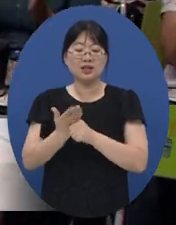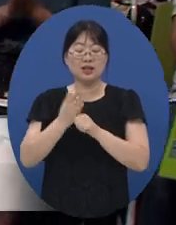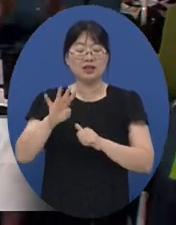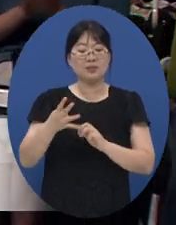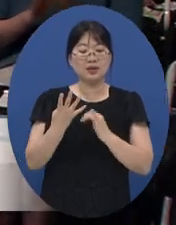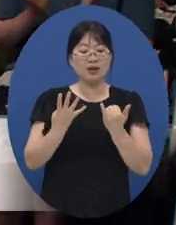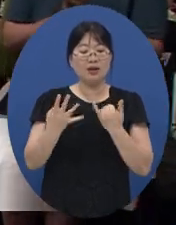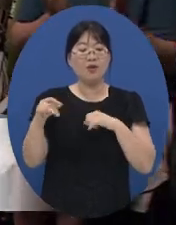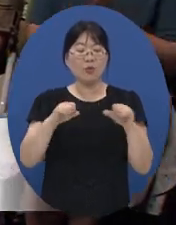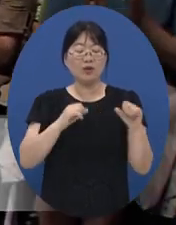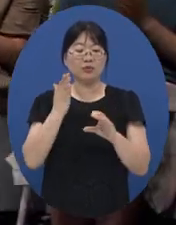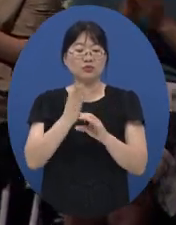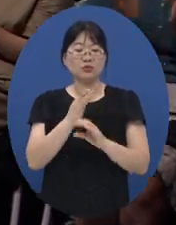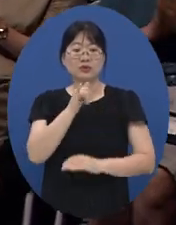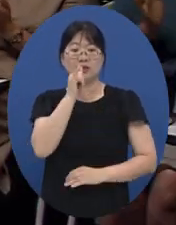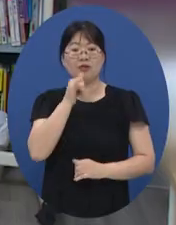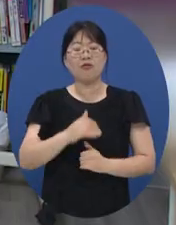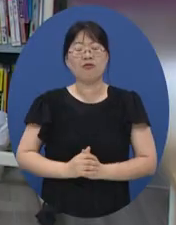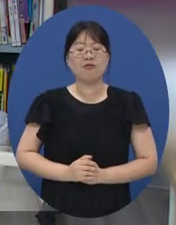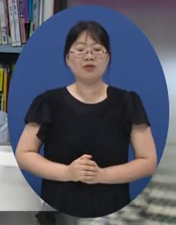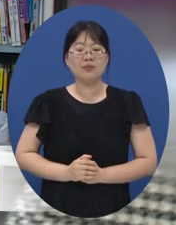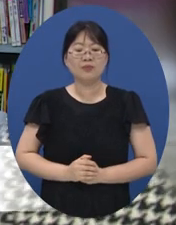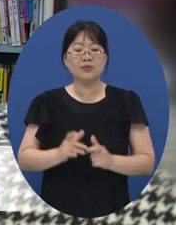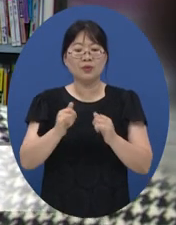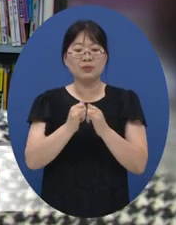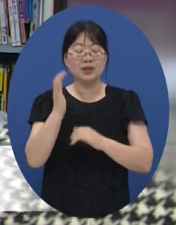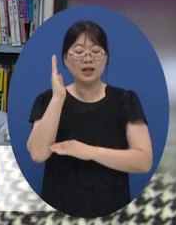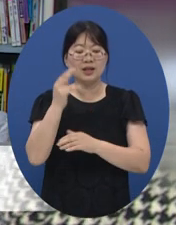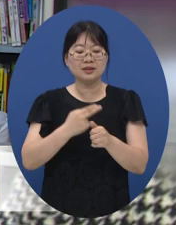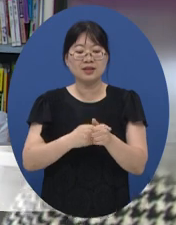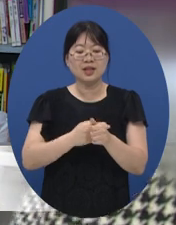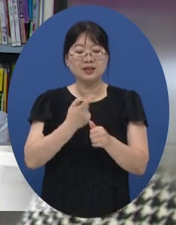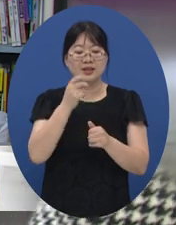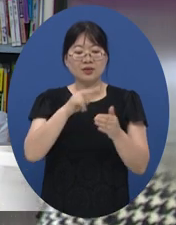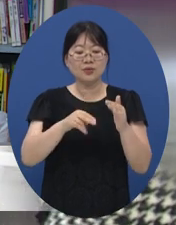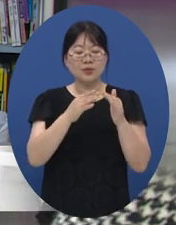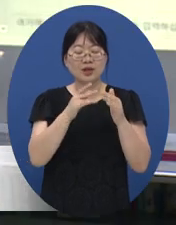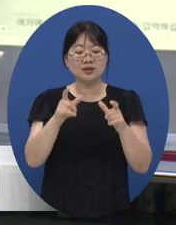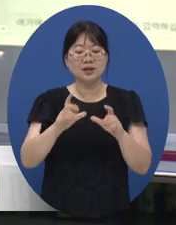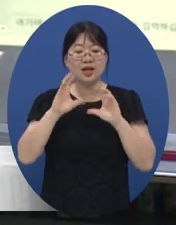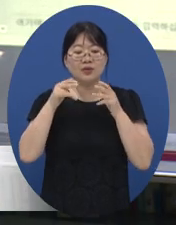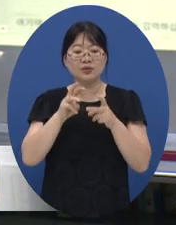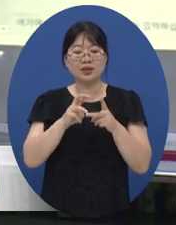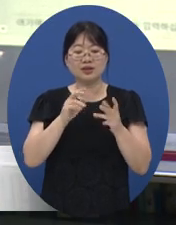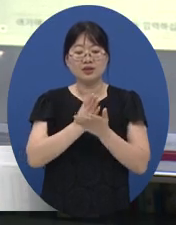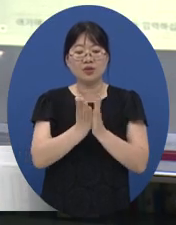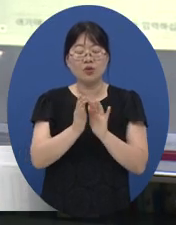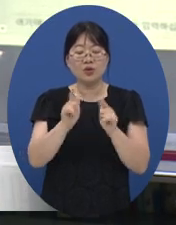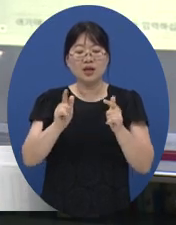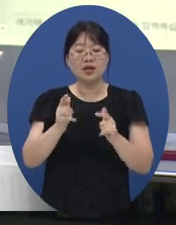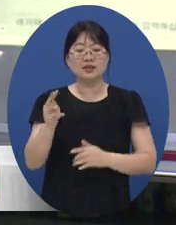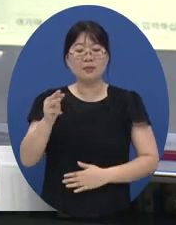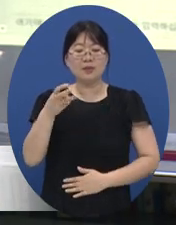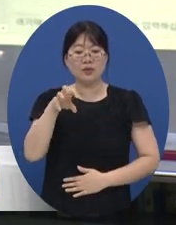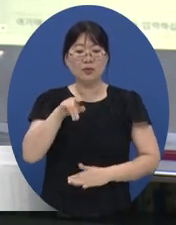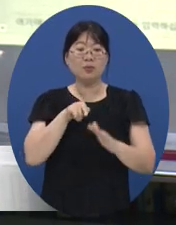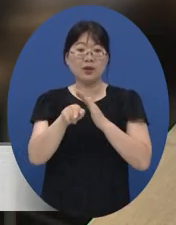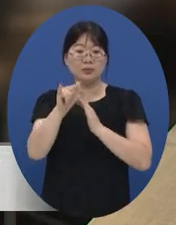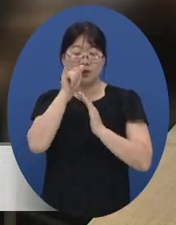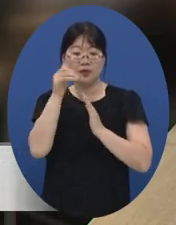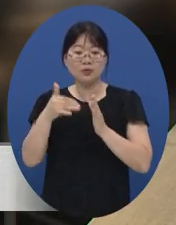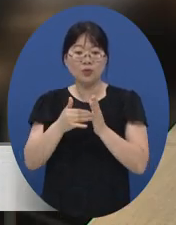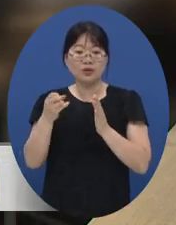400여명의 활발하게 활동 중입니다 도민 강사들은 돈의 작은 도 수건과 지역아동센터 등 300여 곳을 방문했고